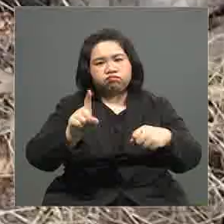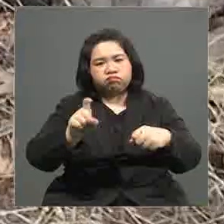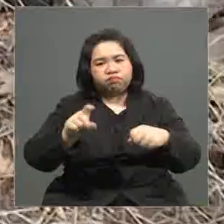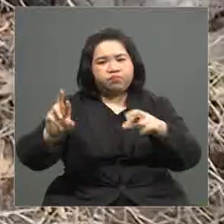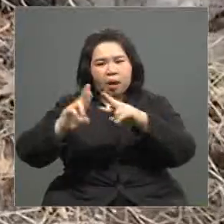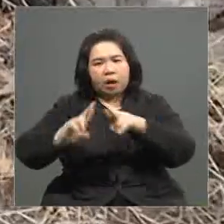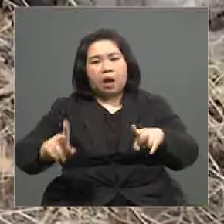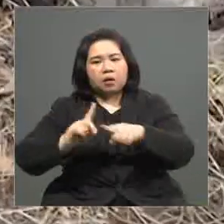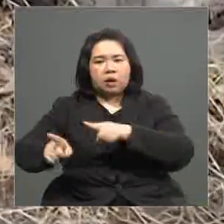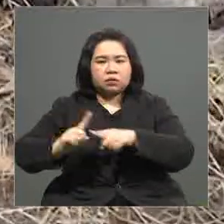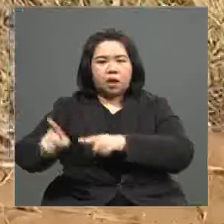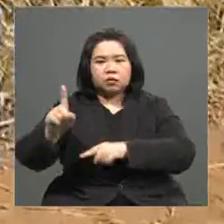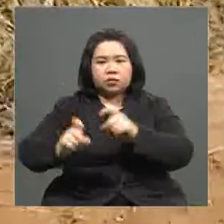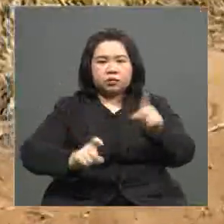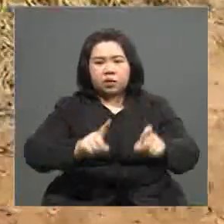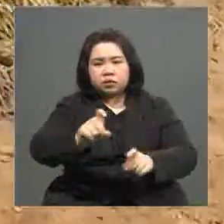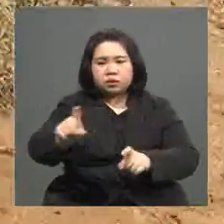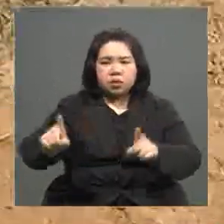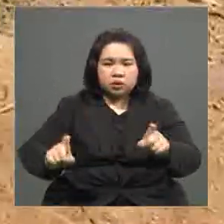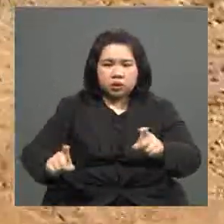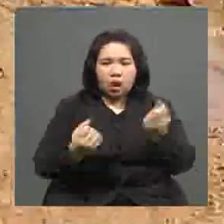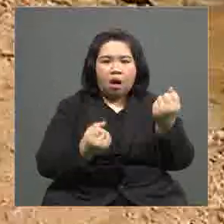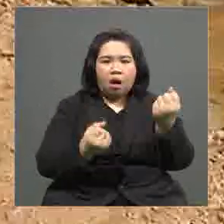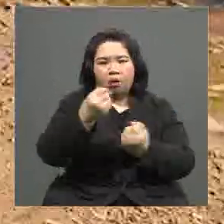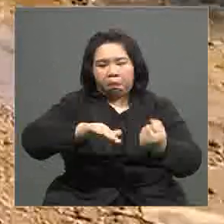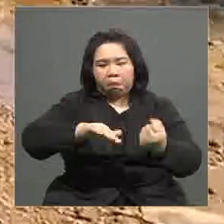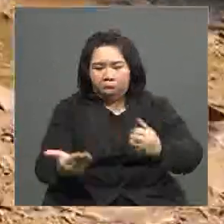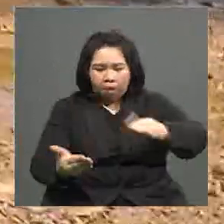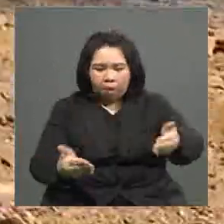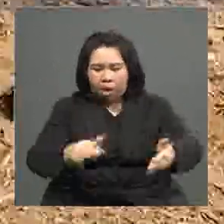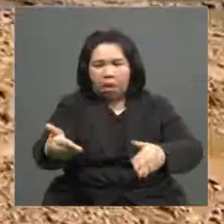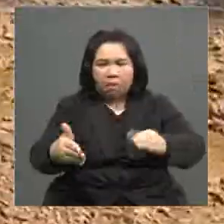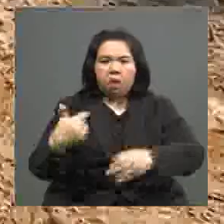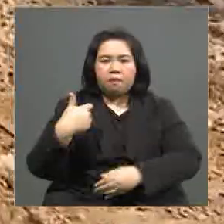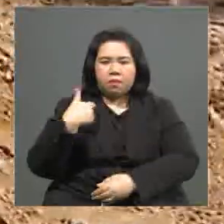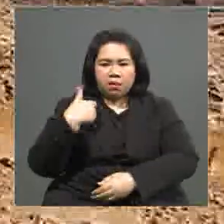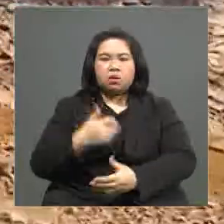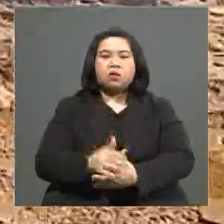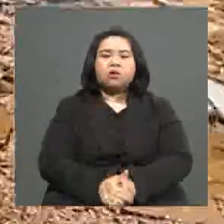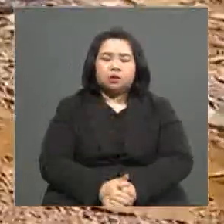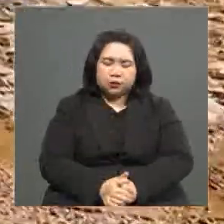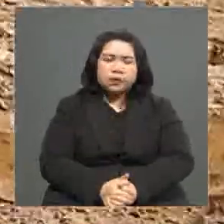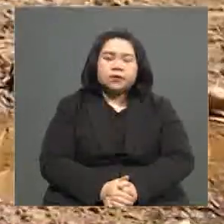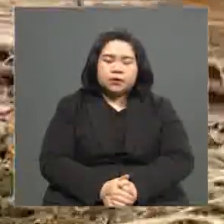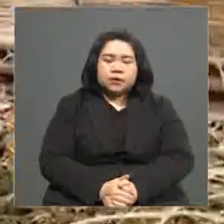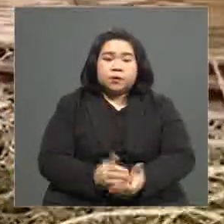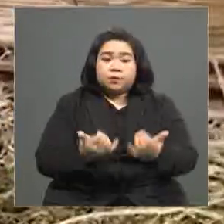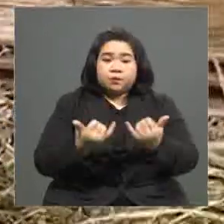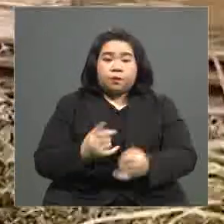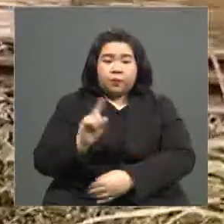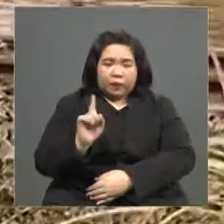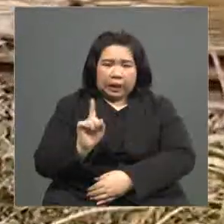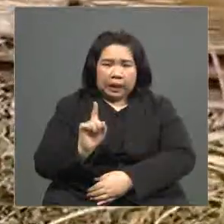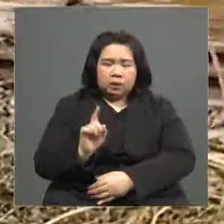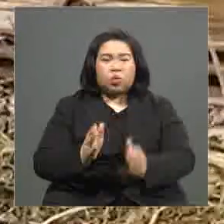รับความเสียหายอย่างหนักรวมถึงมีรถที่ได้รับความเสียหายจอดอยู่สองข้างทางเป็นจำนวนมากนอกจากนี้นะคะก็ยังมีรายง